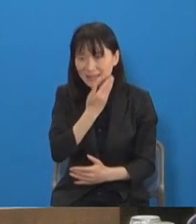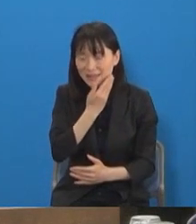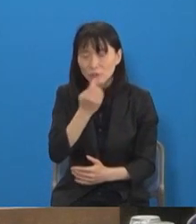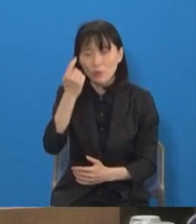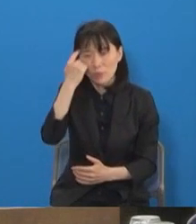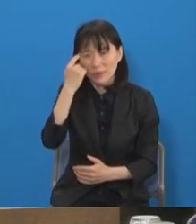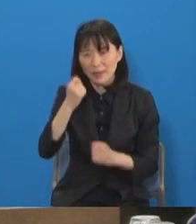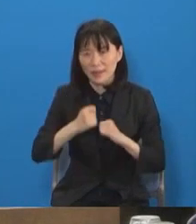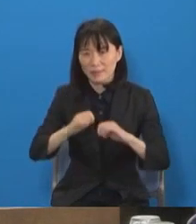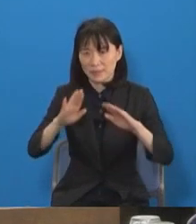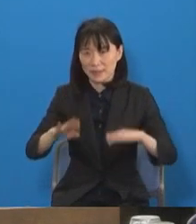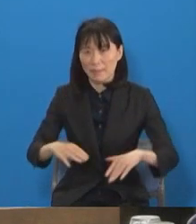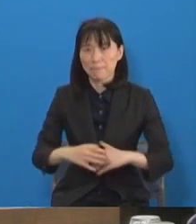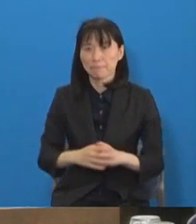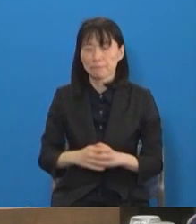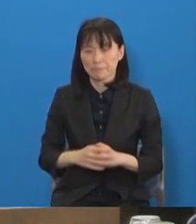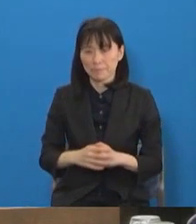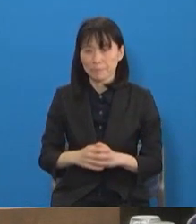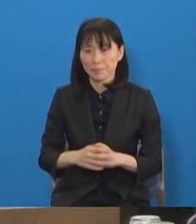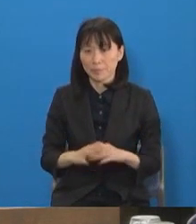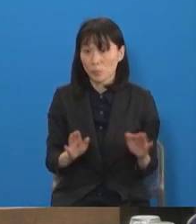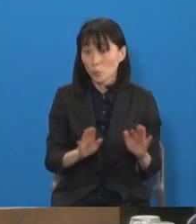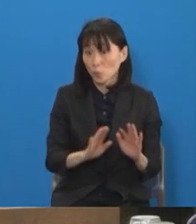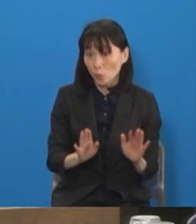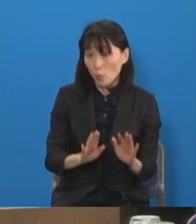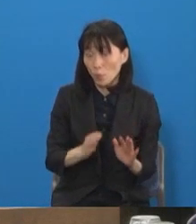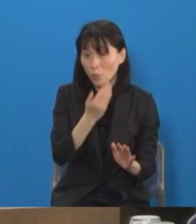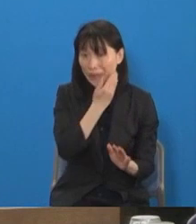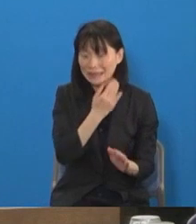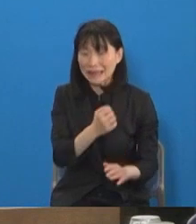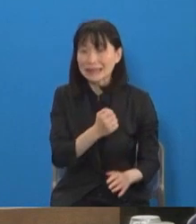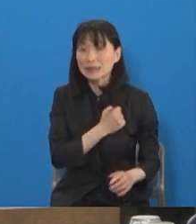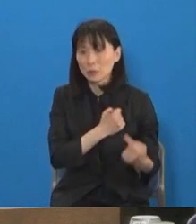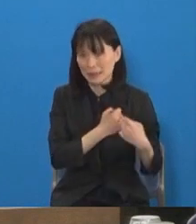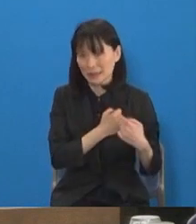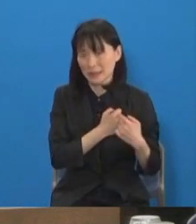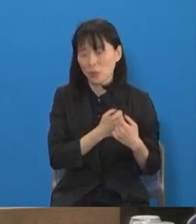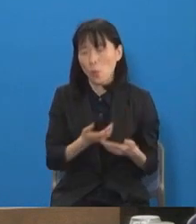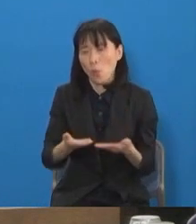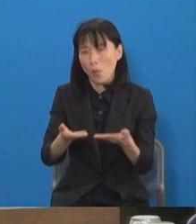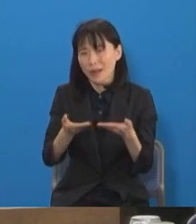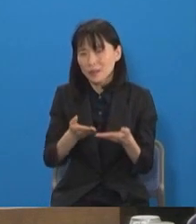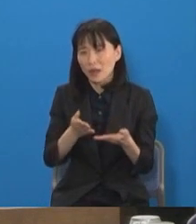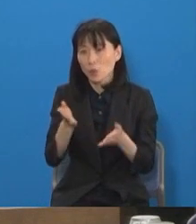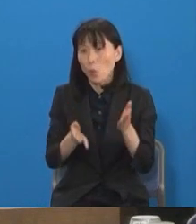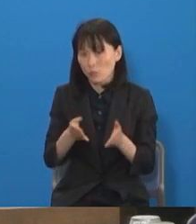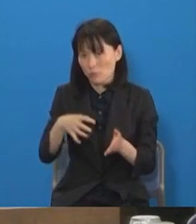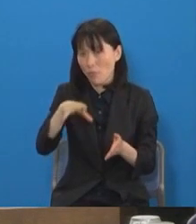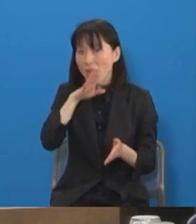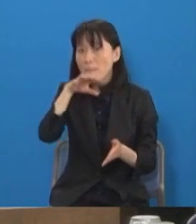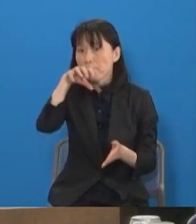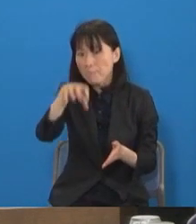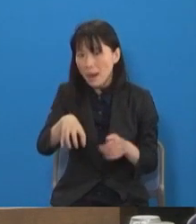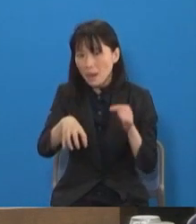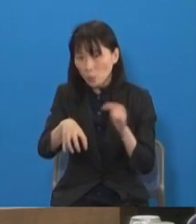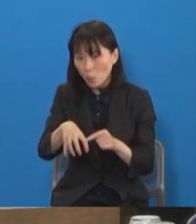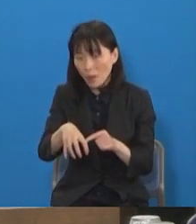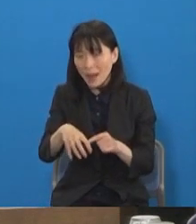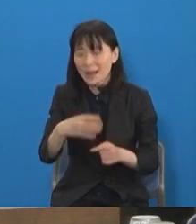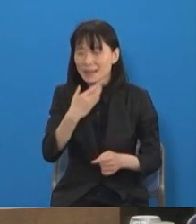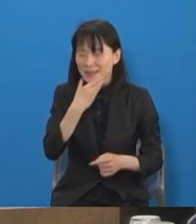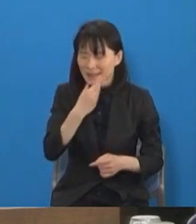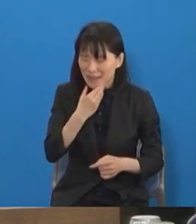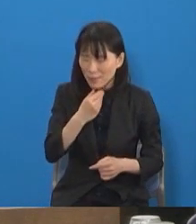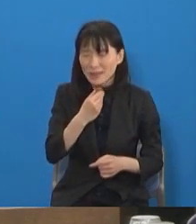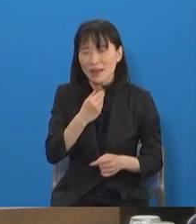まいりました。子どもたちの大切な命を預かる保育の現場において、子どもの幸せを